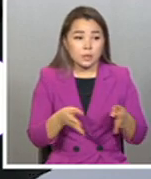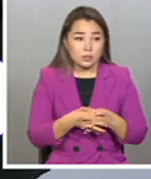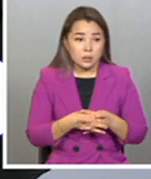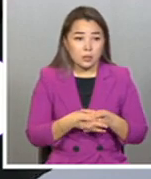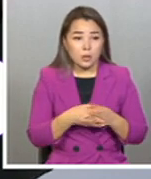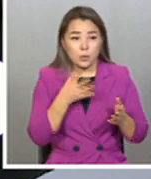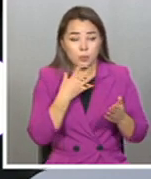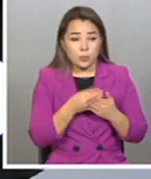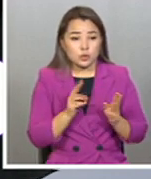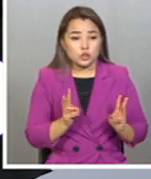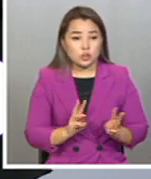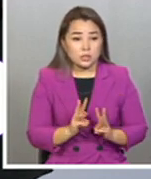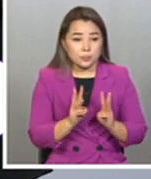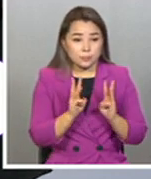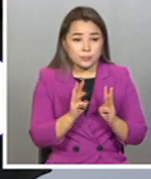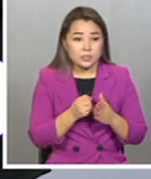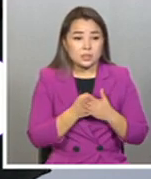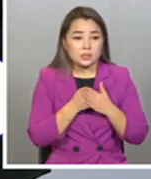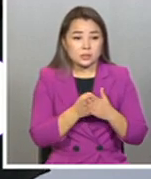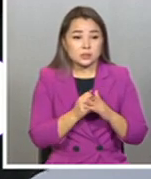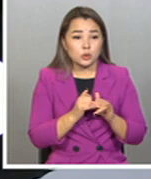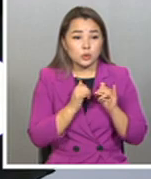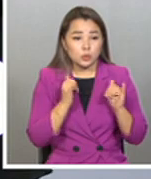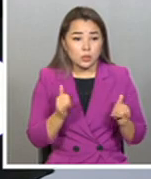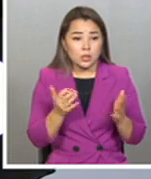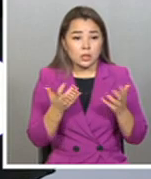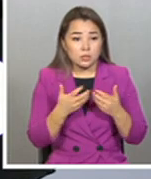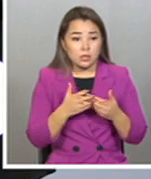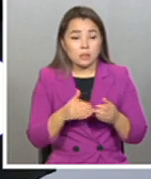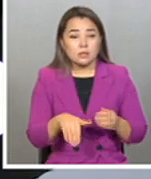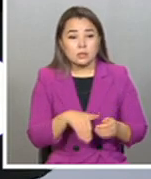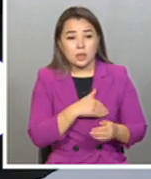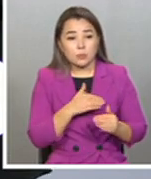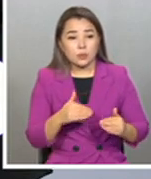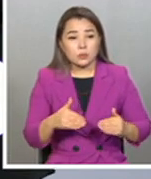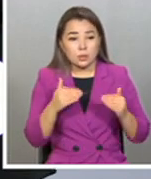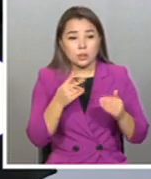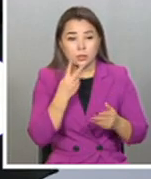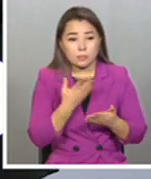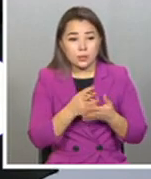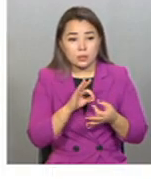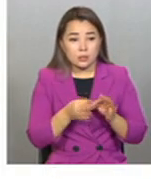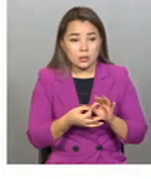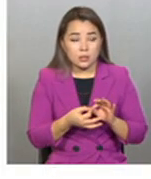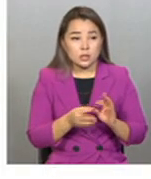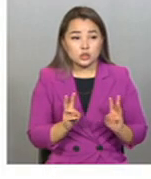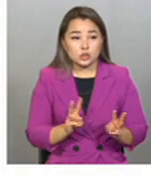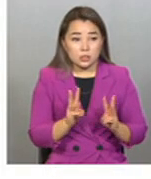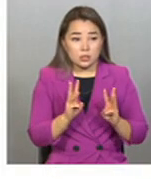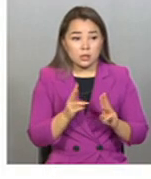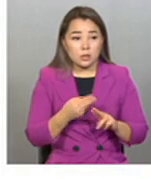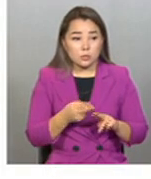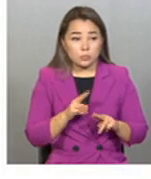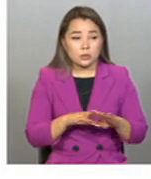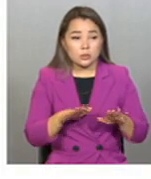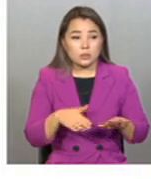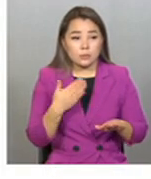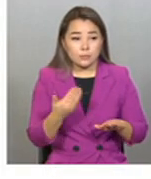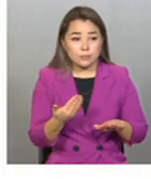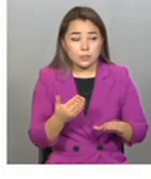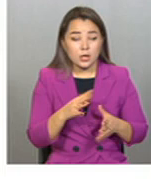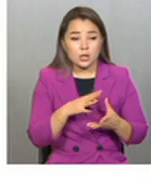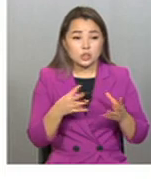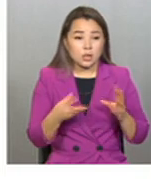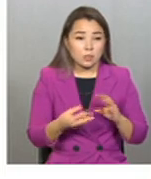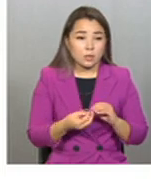өздігімен жанып, яғни қысымның үлкендігінің есебінен, температураның жоғарылығының есебінен жанады да, бұл жерде жалпы